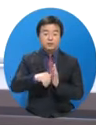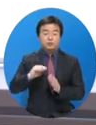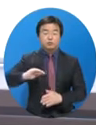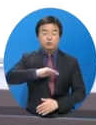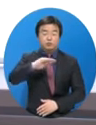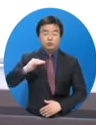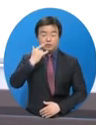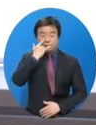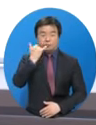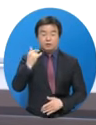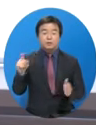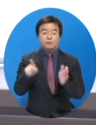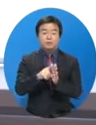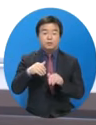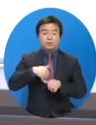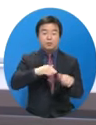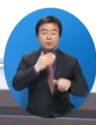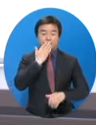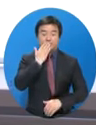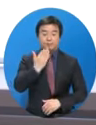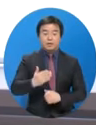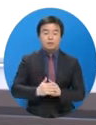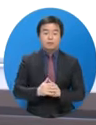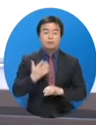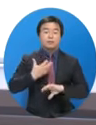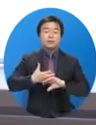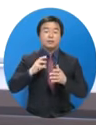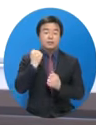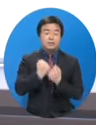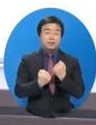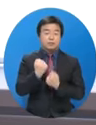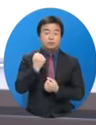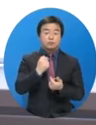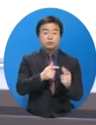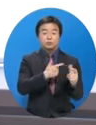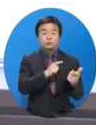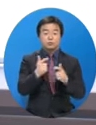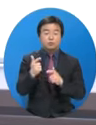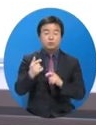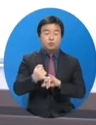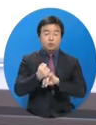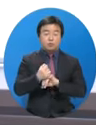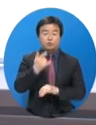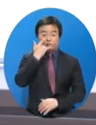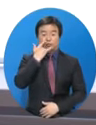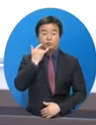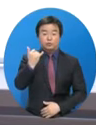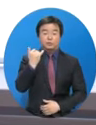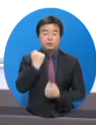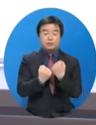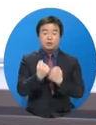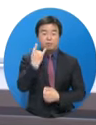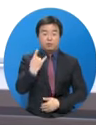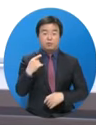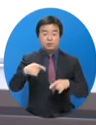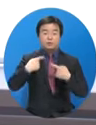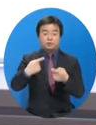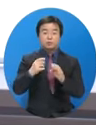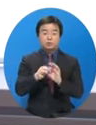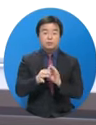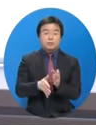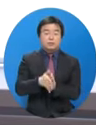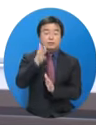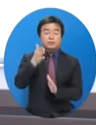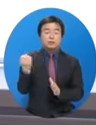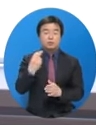우리 부모님들이 믿고 보내실 수가 있고, 해외 캠프 같은 경우에는 꼭 부모님께서 설명회에 참석하셔가지고 시설이라든지